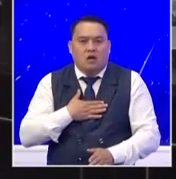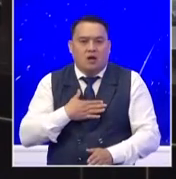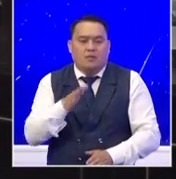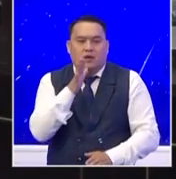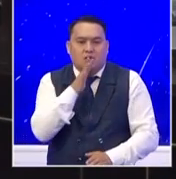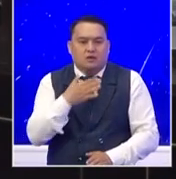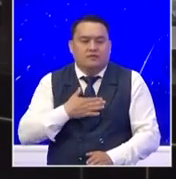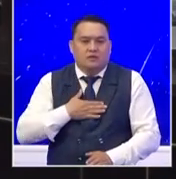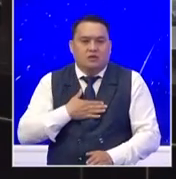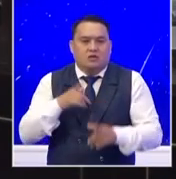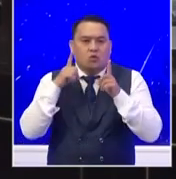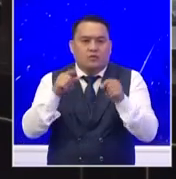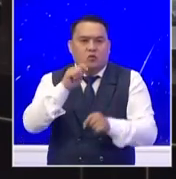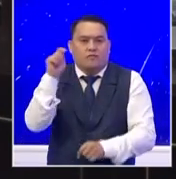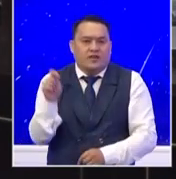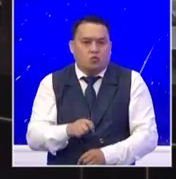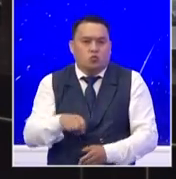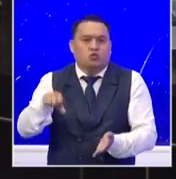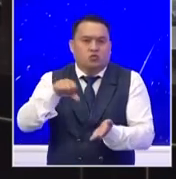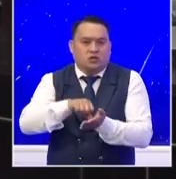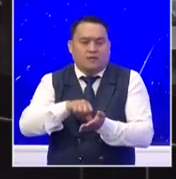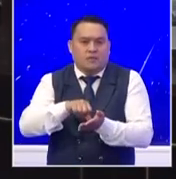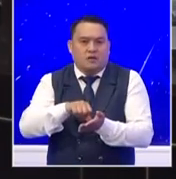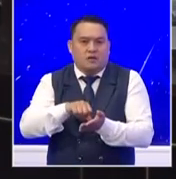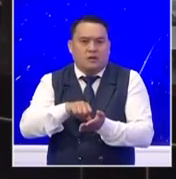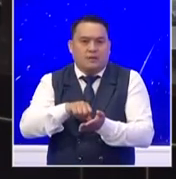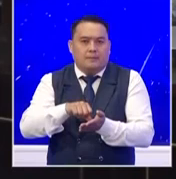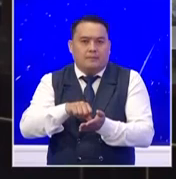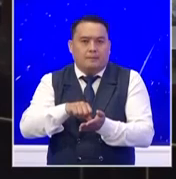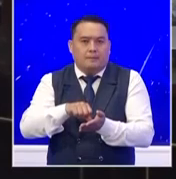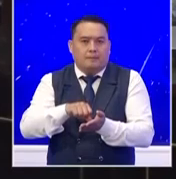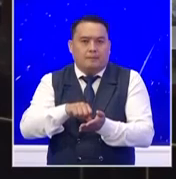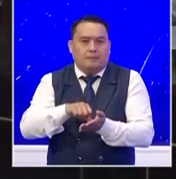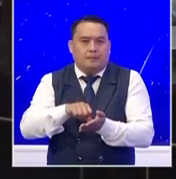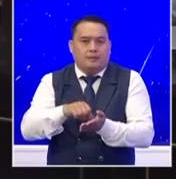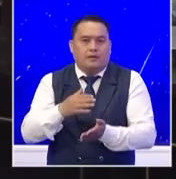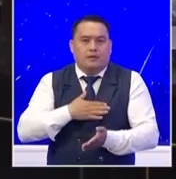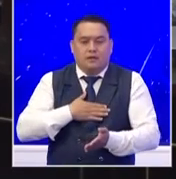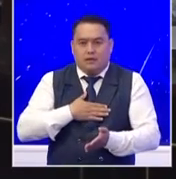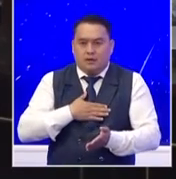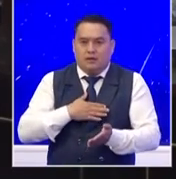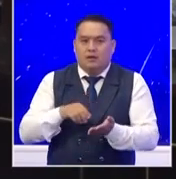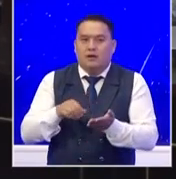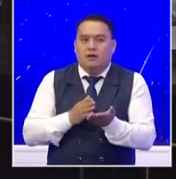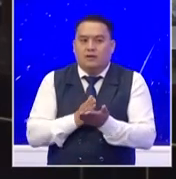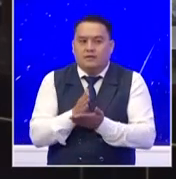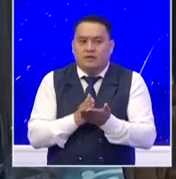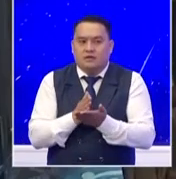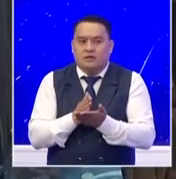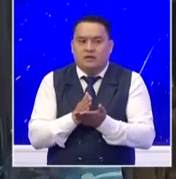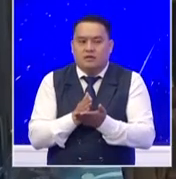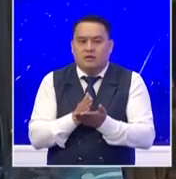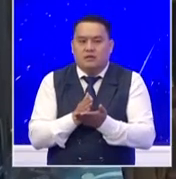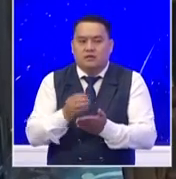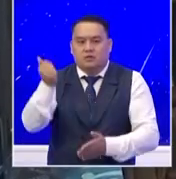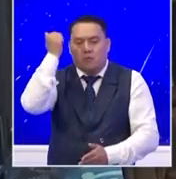все шли на войну. На войну. Все забрали, военкомат отправили.